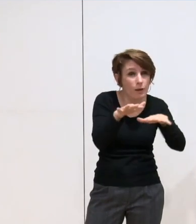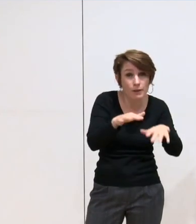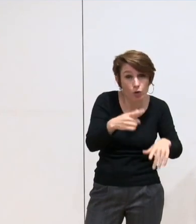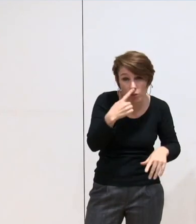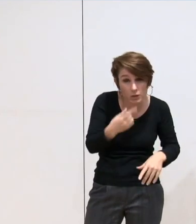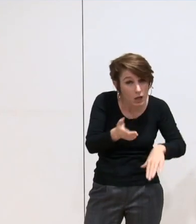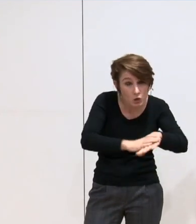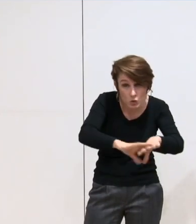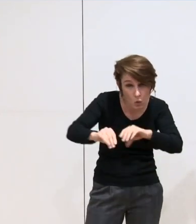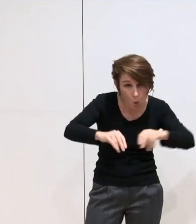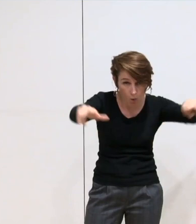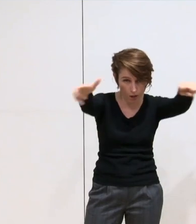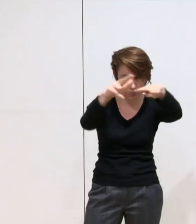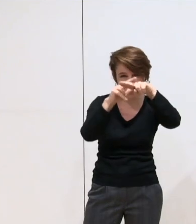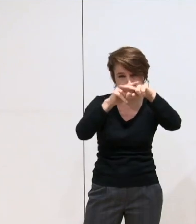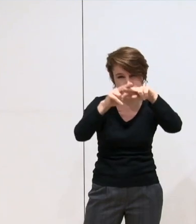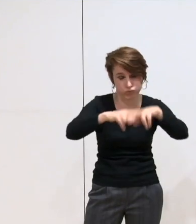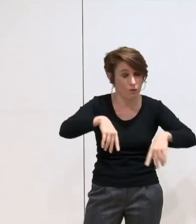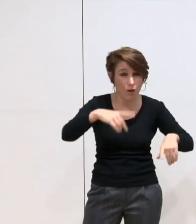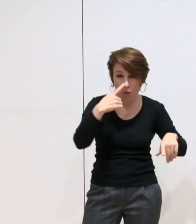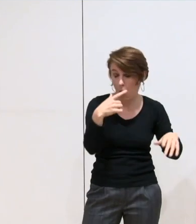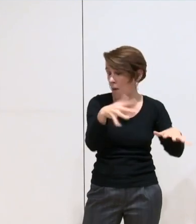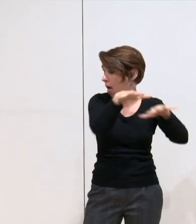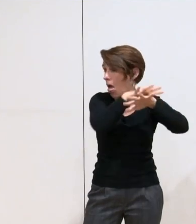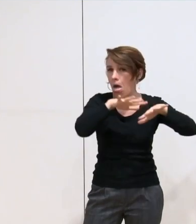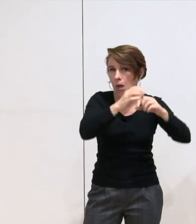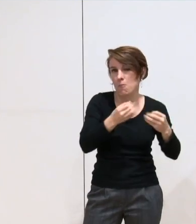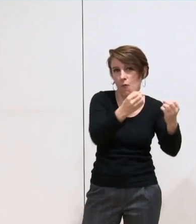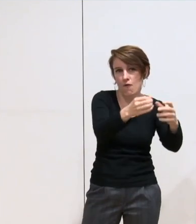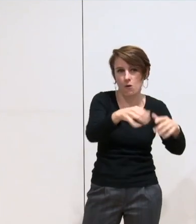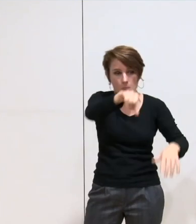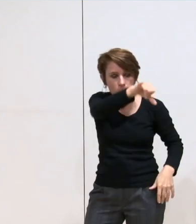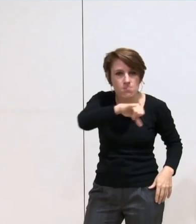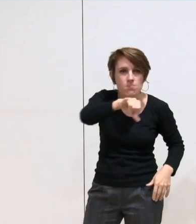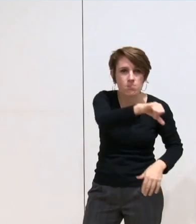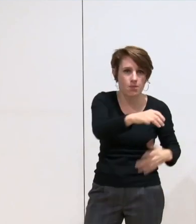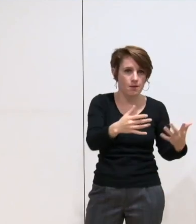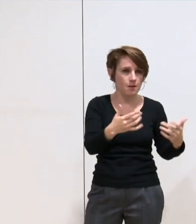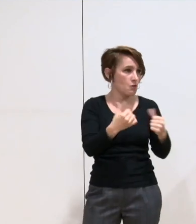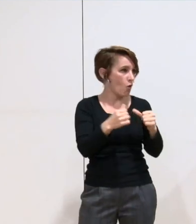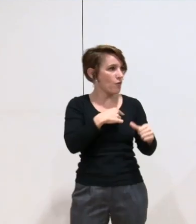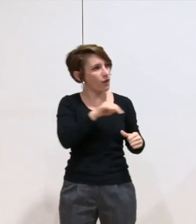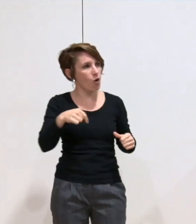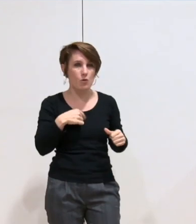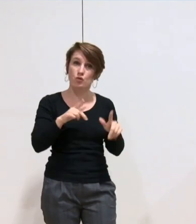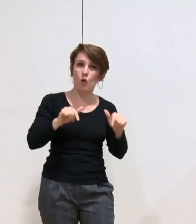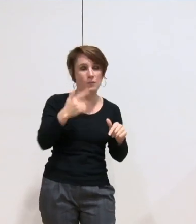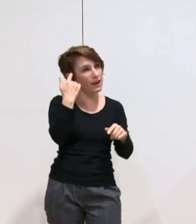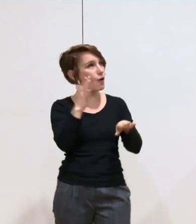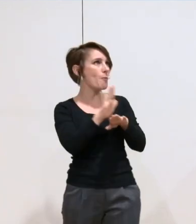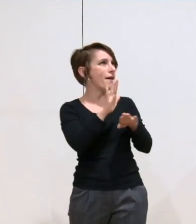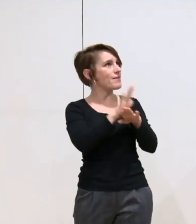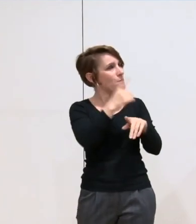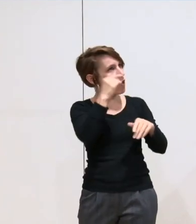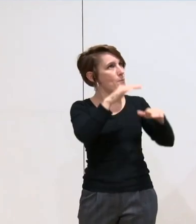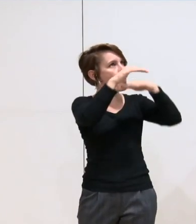aux yeux médiatique. Nous étions simplement là pour vous donner un blanc-seing sur votre politique restrictive. La preuve, vous n'avez jamais voulu